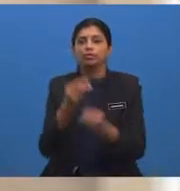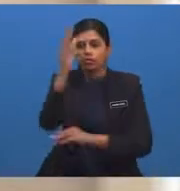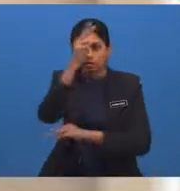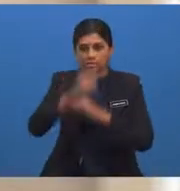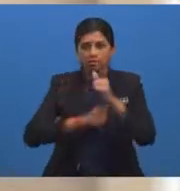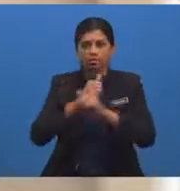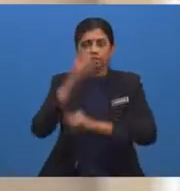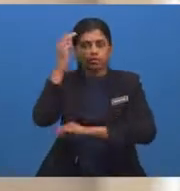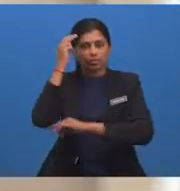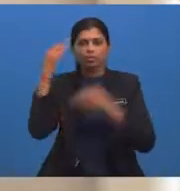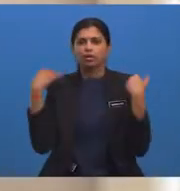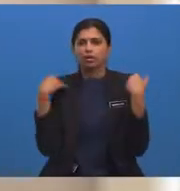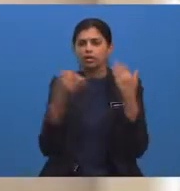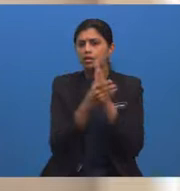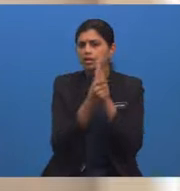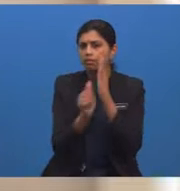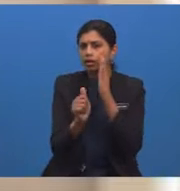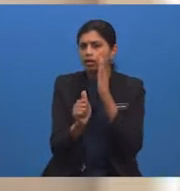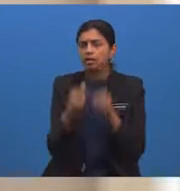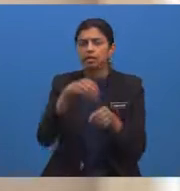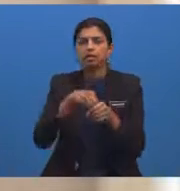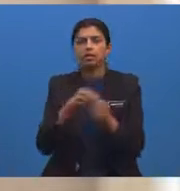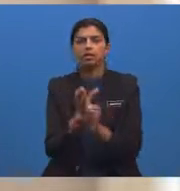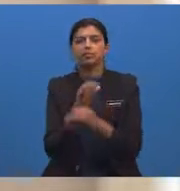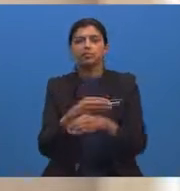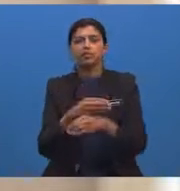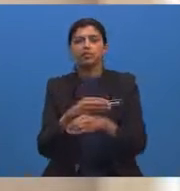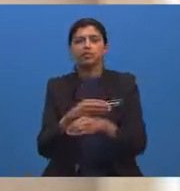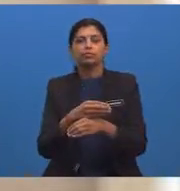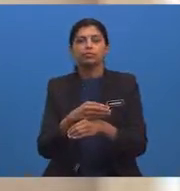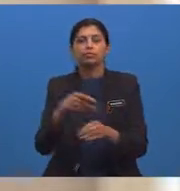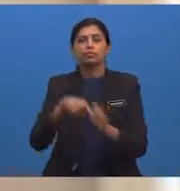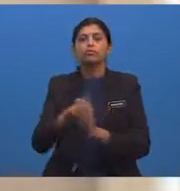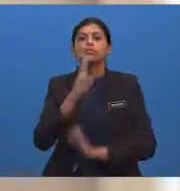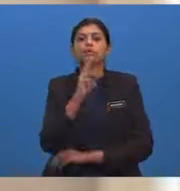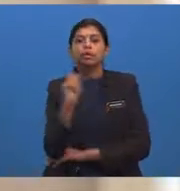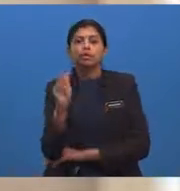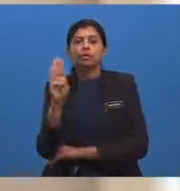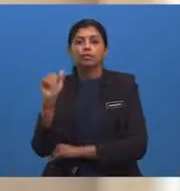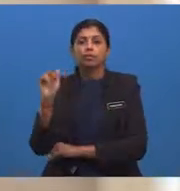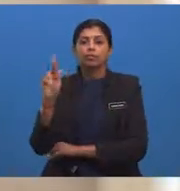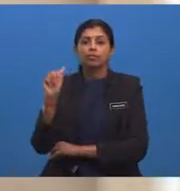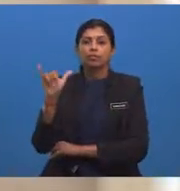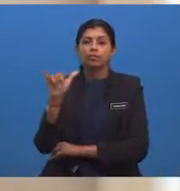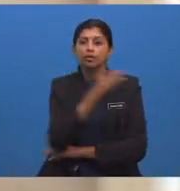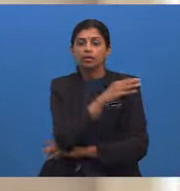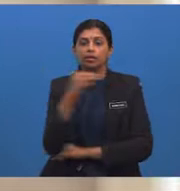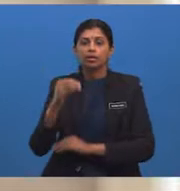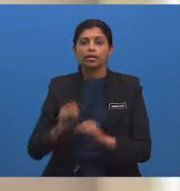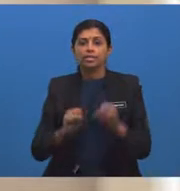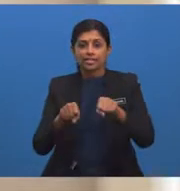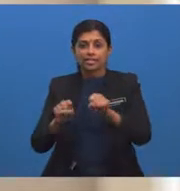Melayu memiliki kemahiran dalam mencipta sistem pengairan seperti bare dan sistem saliran